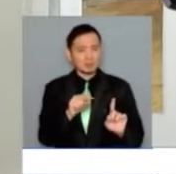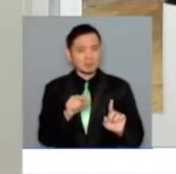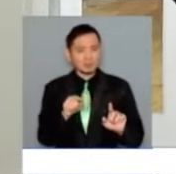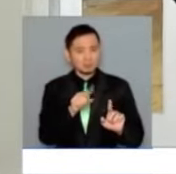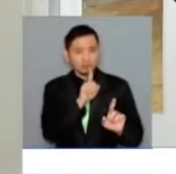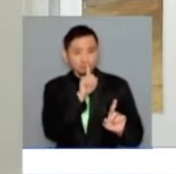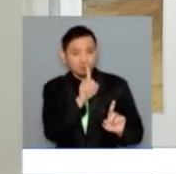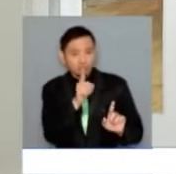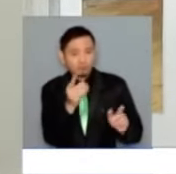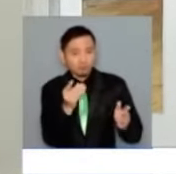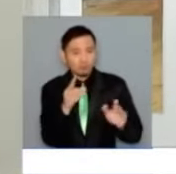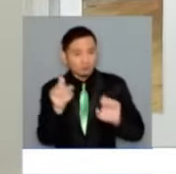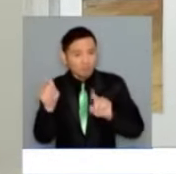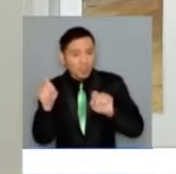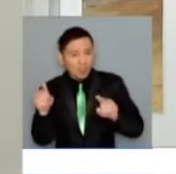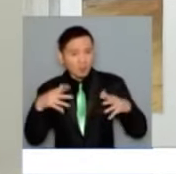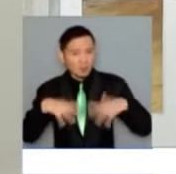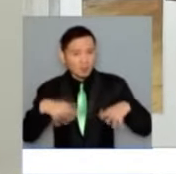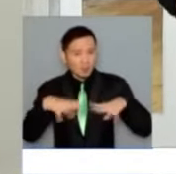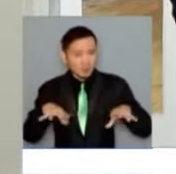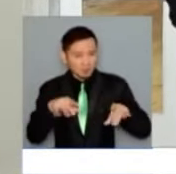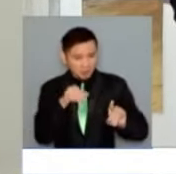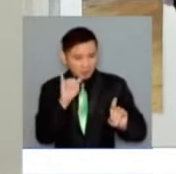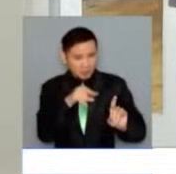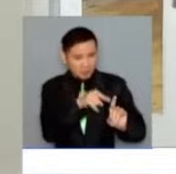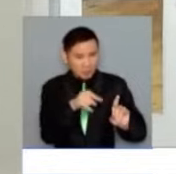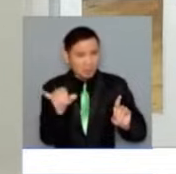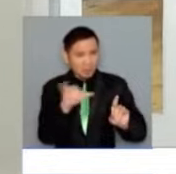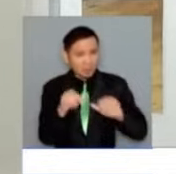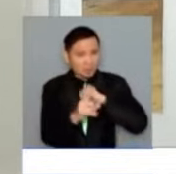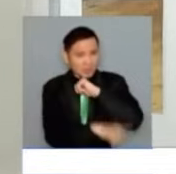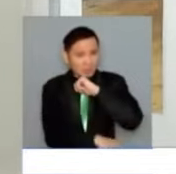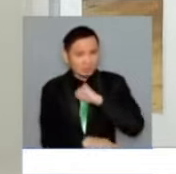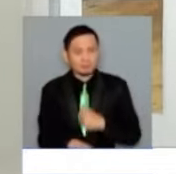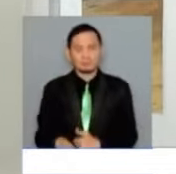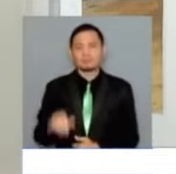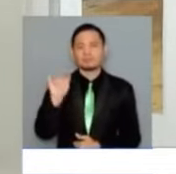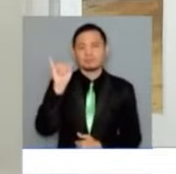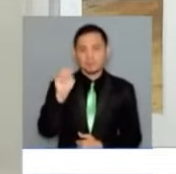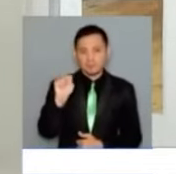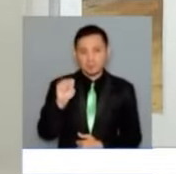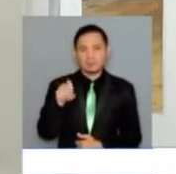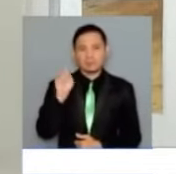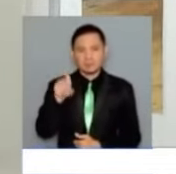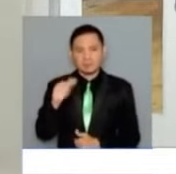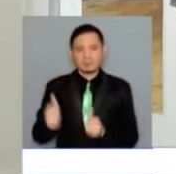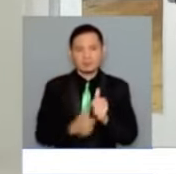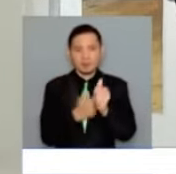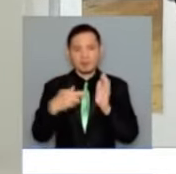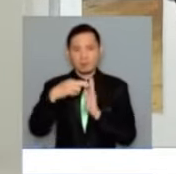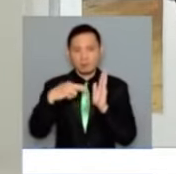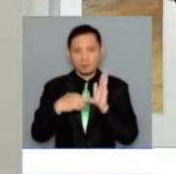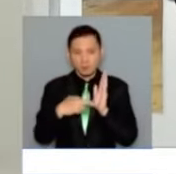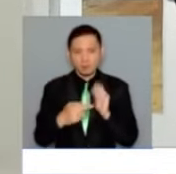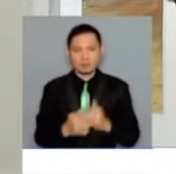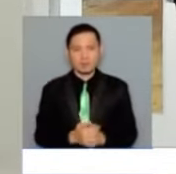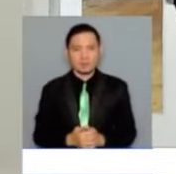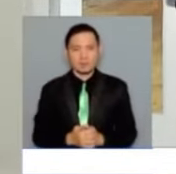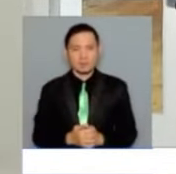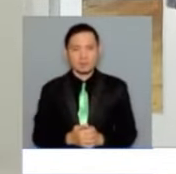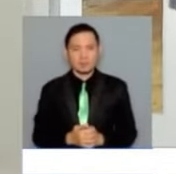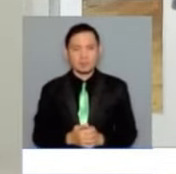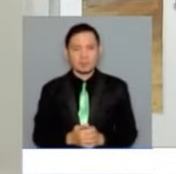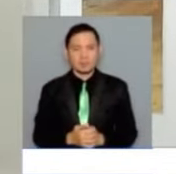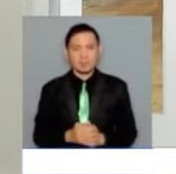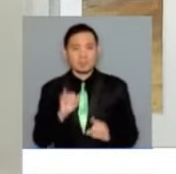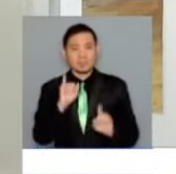uniforme. Dapat naman silang managot sa implementing rules ng nasabing EO297, may liabilidad ang presidente, manager,